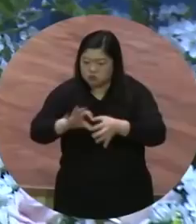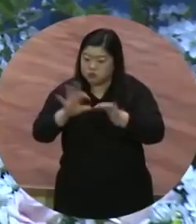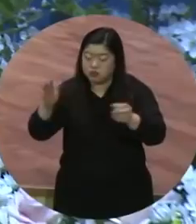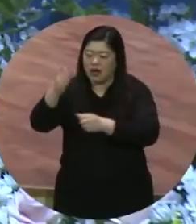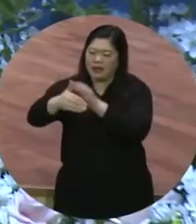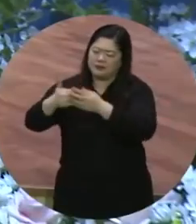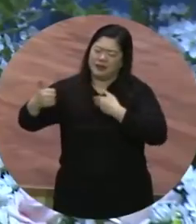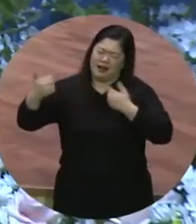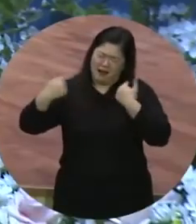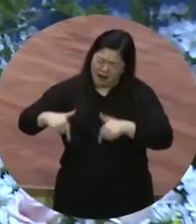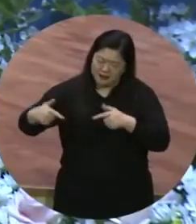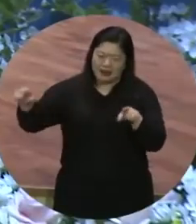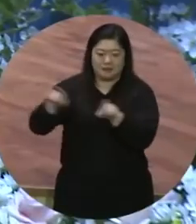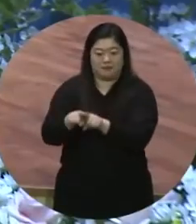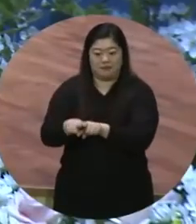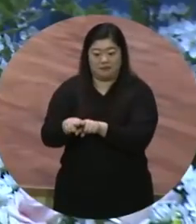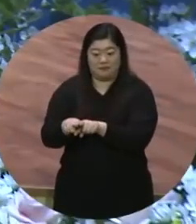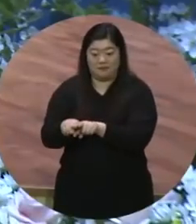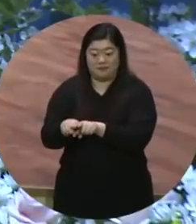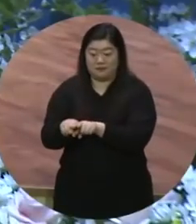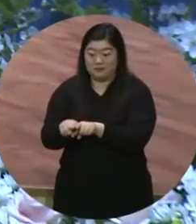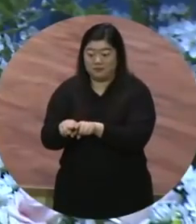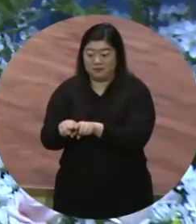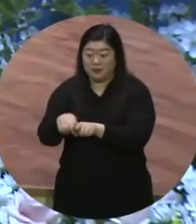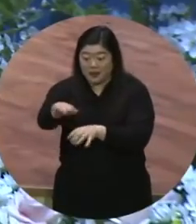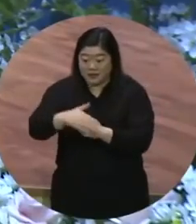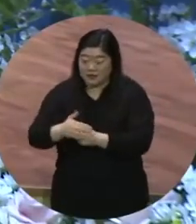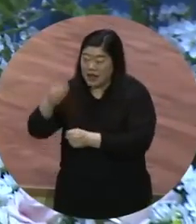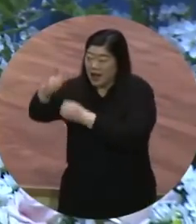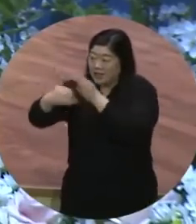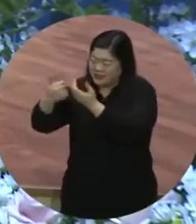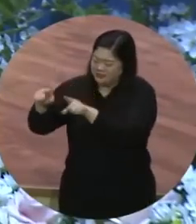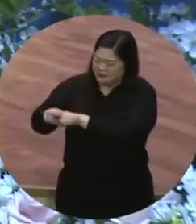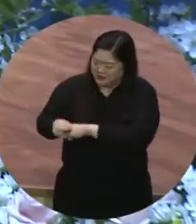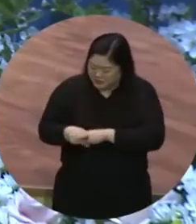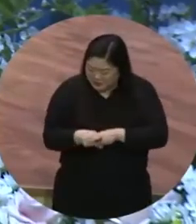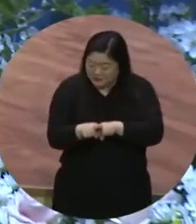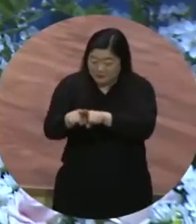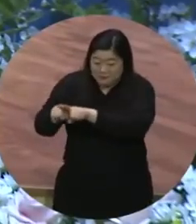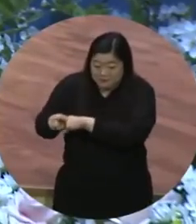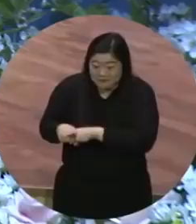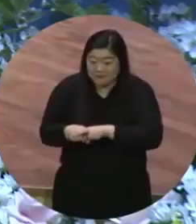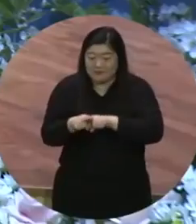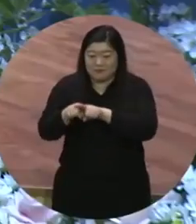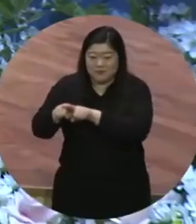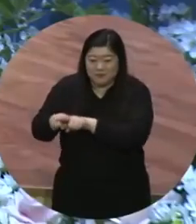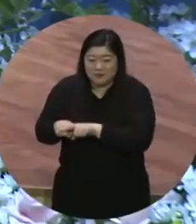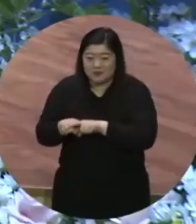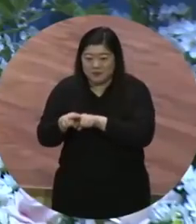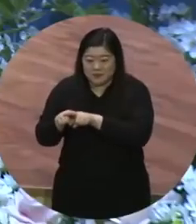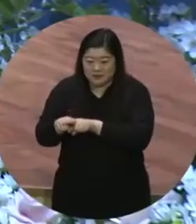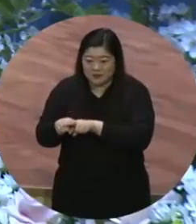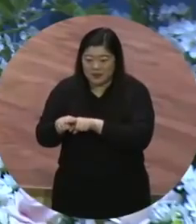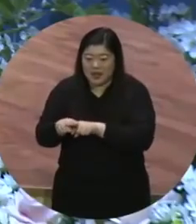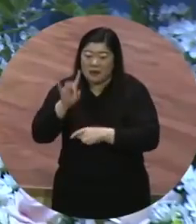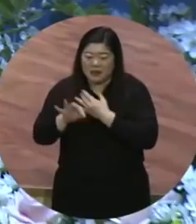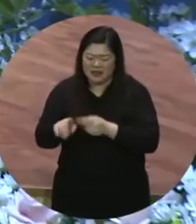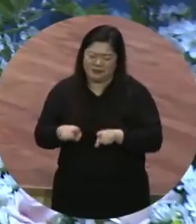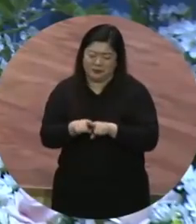동행하신다. 동행하기 때문에요. 동행하기 때문에 대화 좀 하세요. 같이 가면서 말 한마디 안 하면 하나님 기분